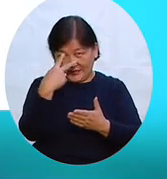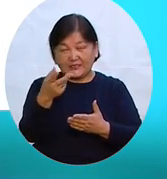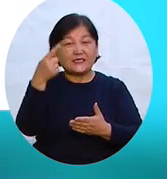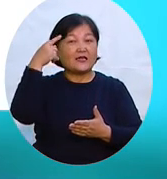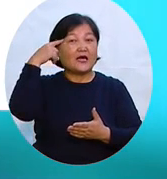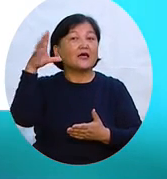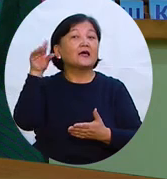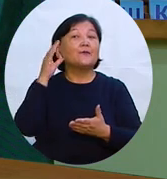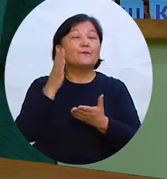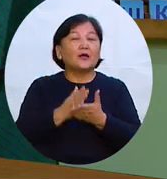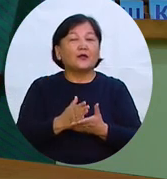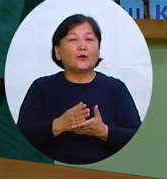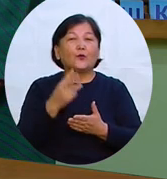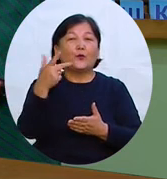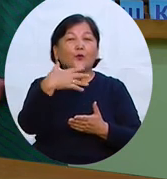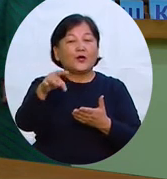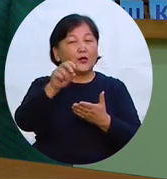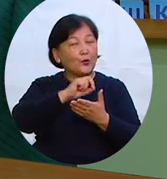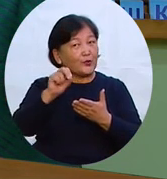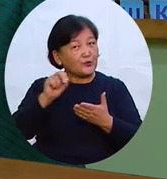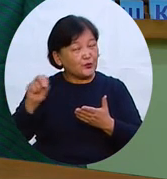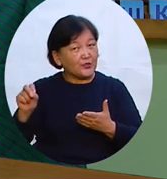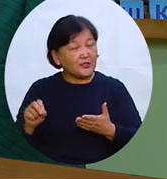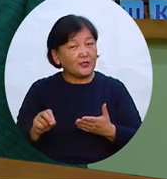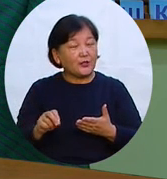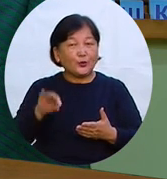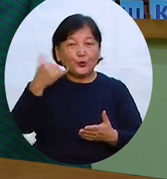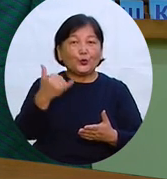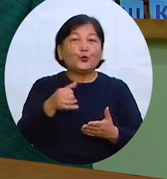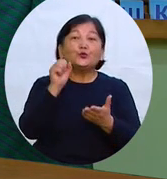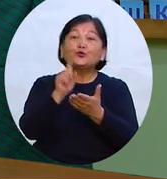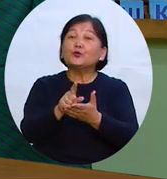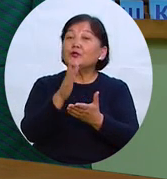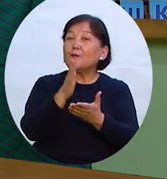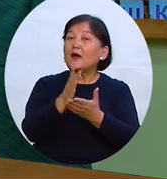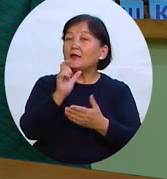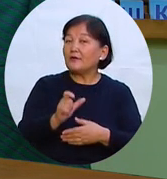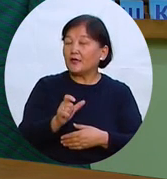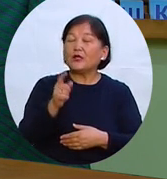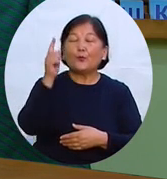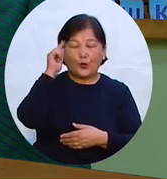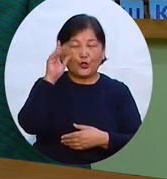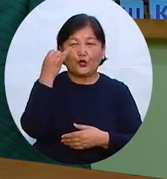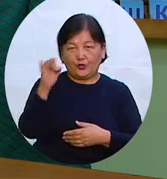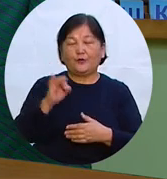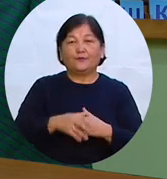За үгээр урлан зурхад хамгийн чухал нь юу байв хүүхдүүд ээ? Бодоор.